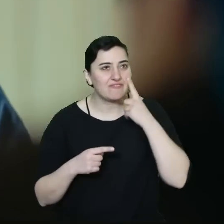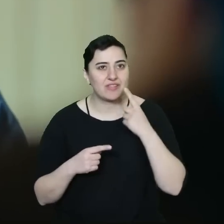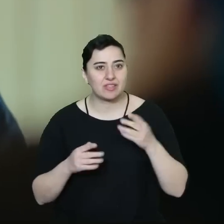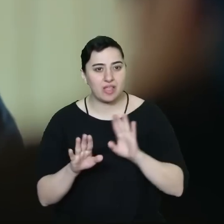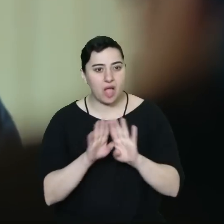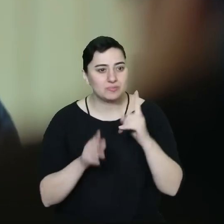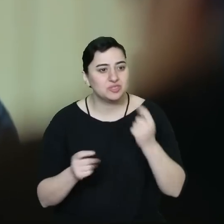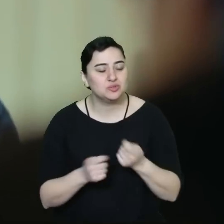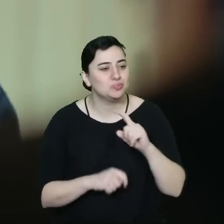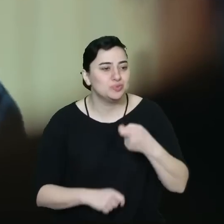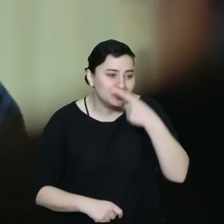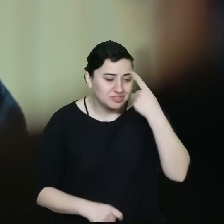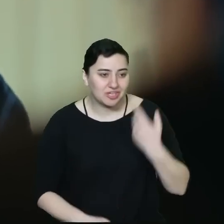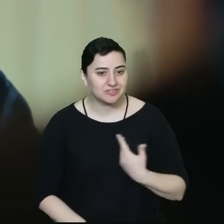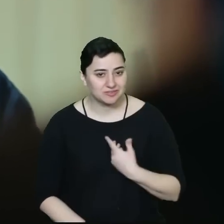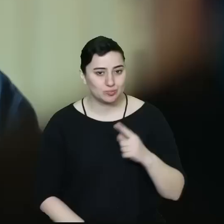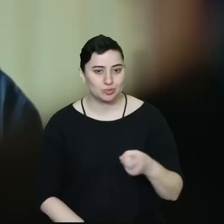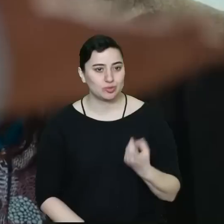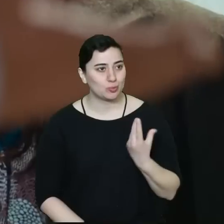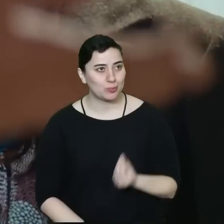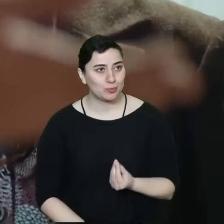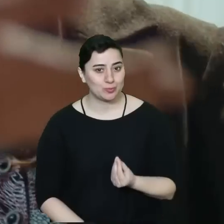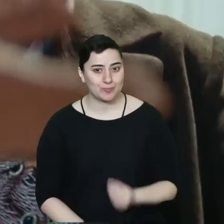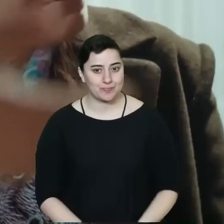iş bulacak diye. Bak buldum işte.